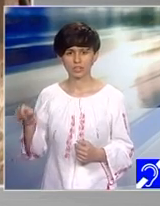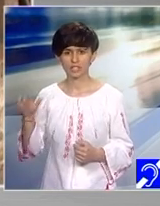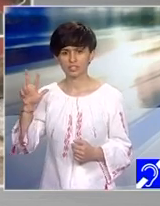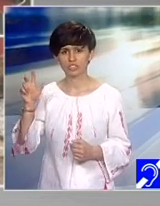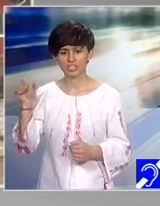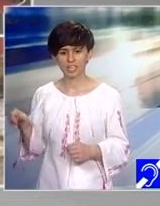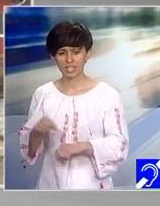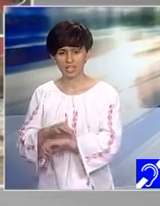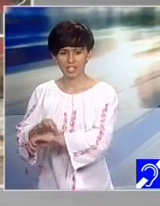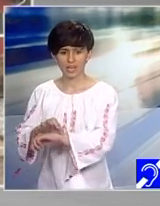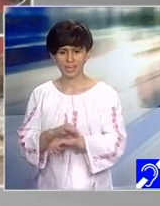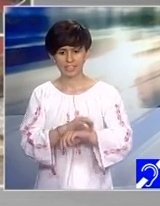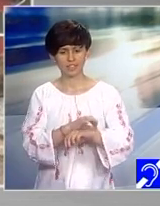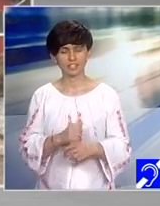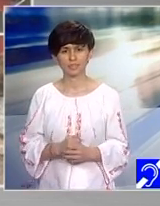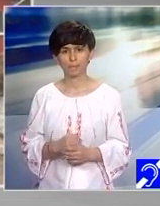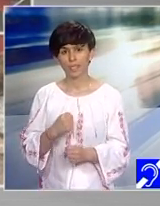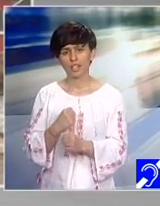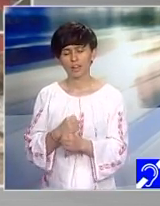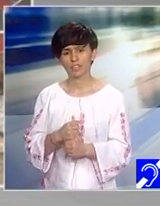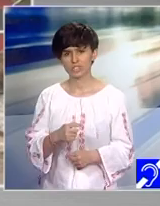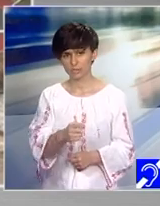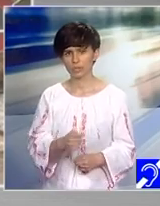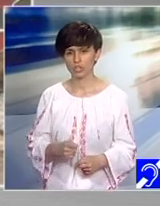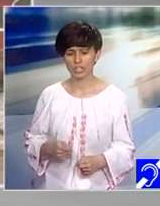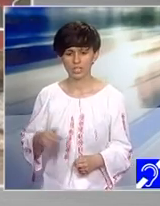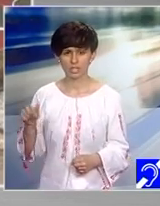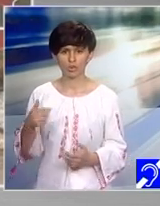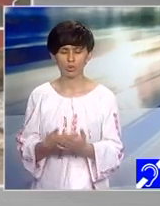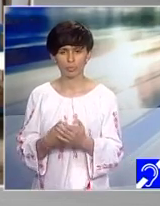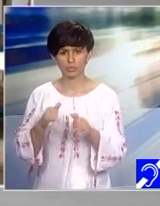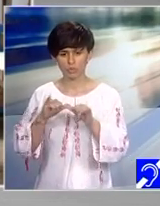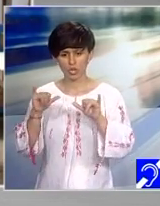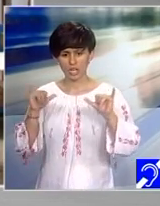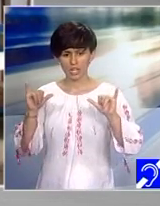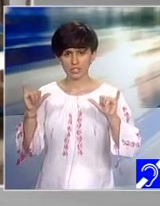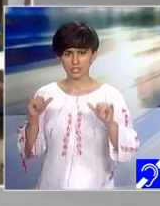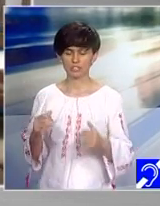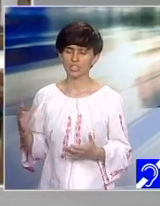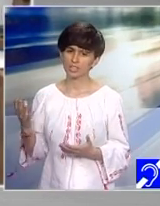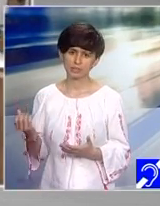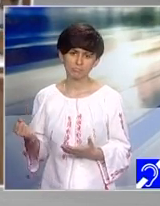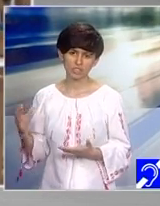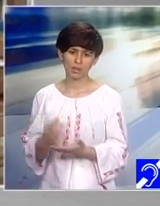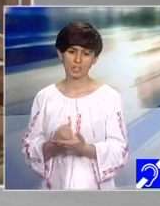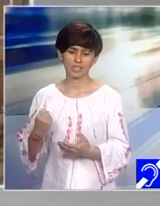vii plin da, ograda, dacă proiecte, nu fiecare zi. Facem niște proiecte acum pentru a dezvolta un pic ceea ce am realizat până acum.